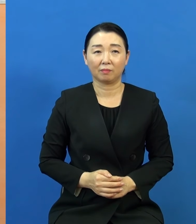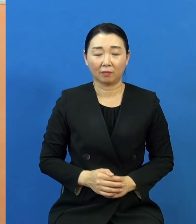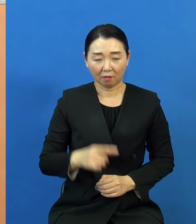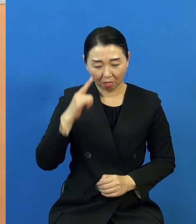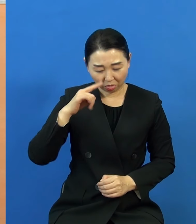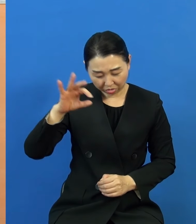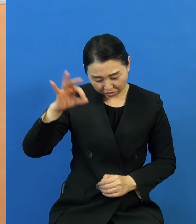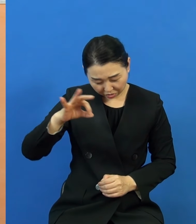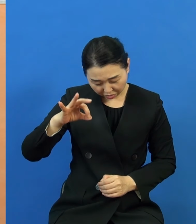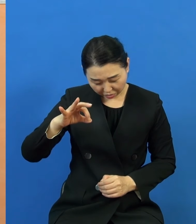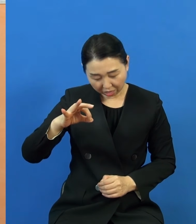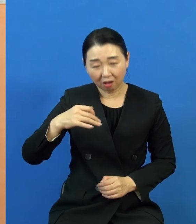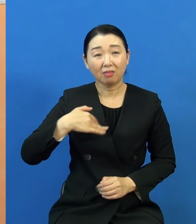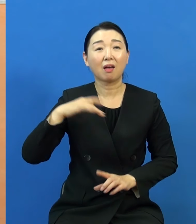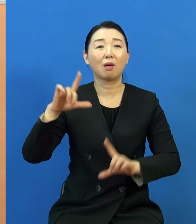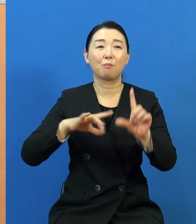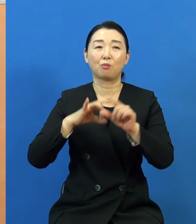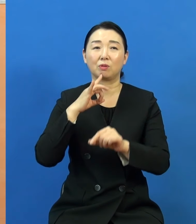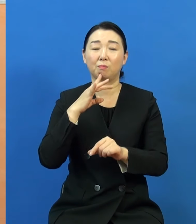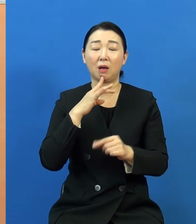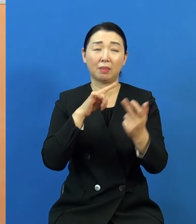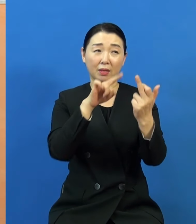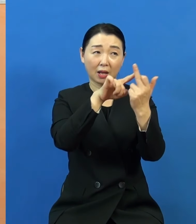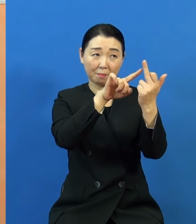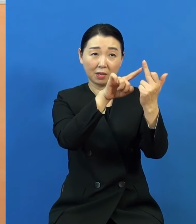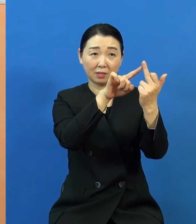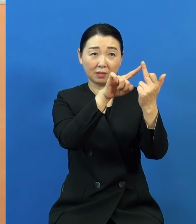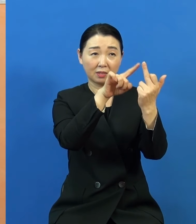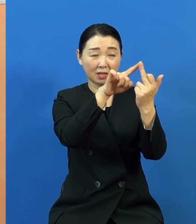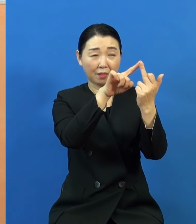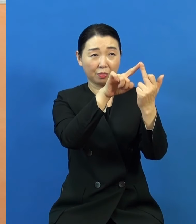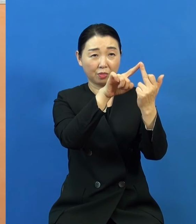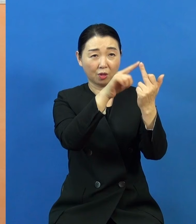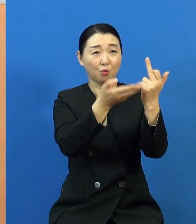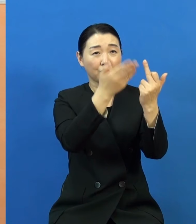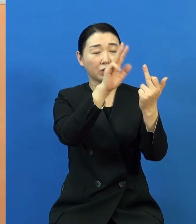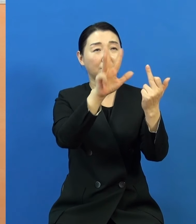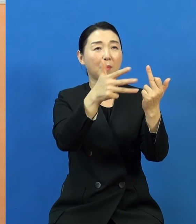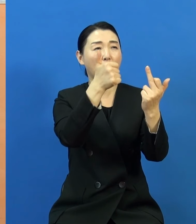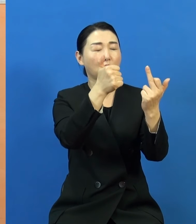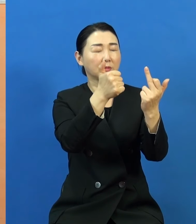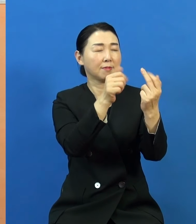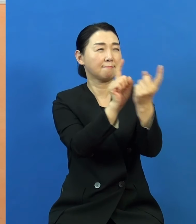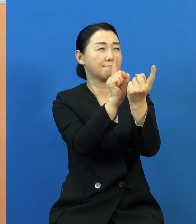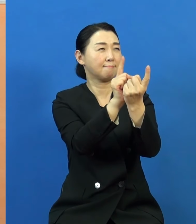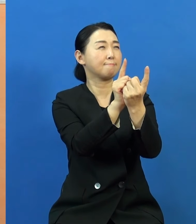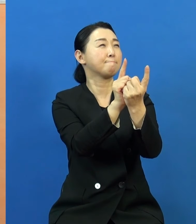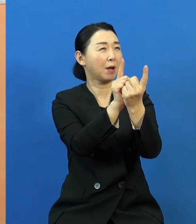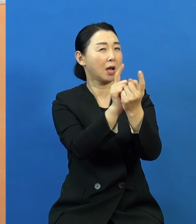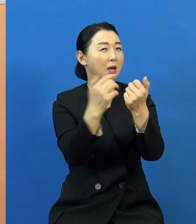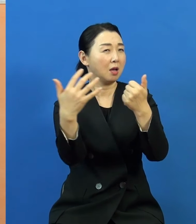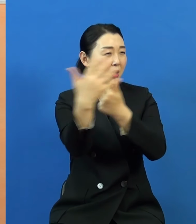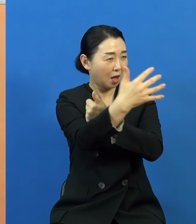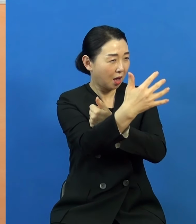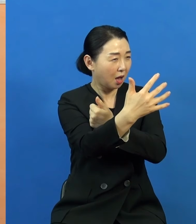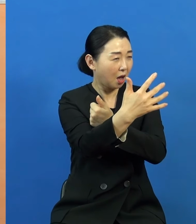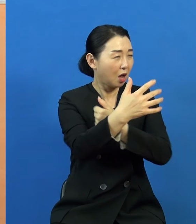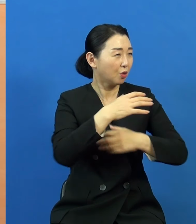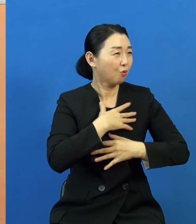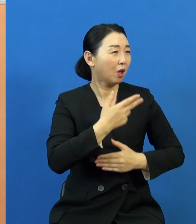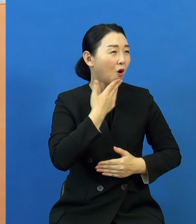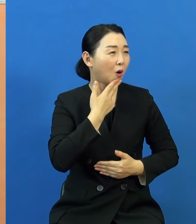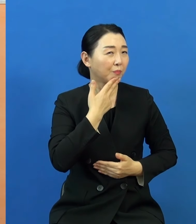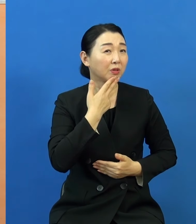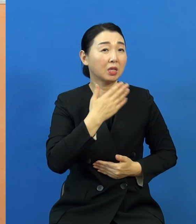자신의 모습 말입니다. 갈멜산 위에서 850명을 상대하고도 두려워하지 않던 그가 그렇게